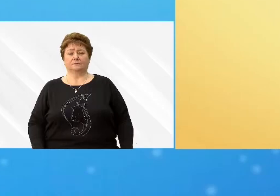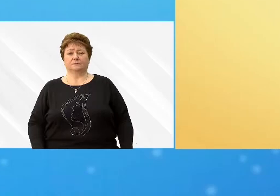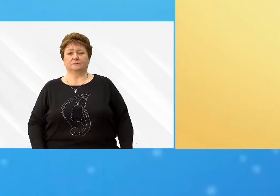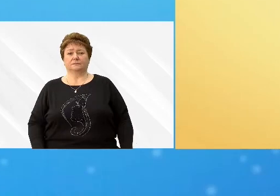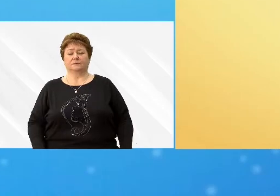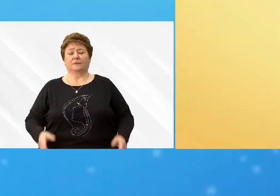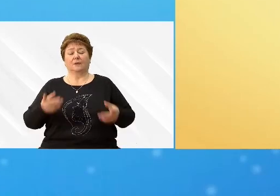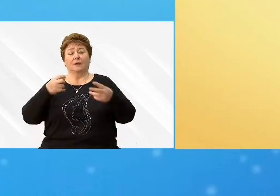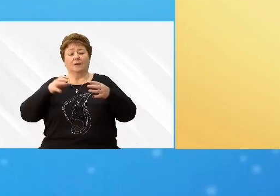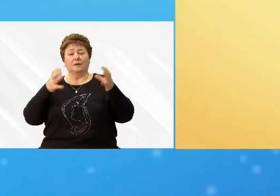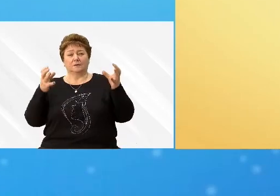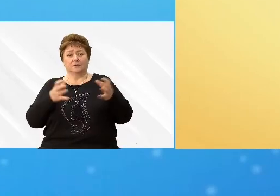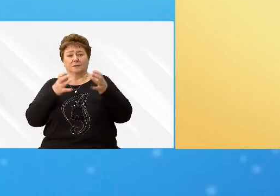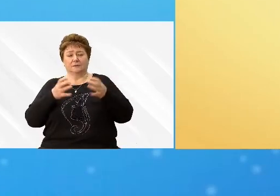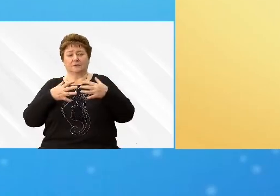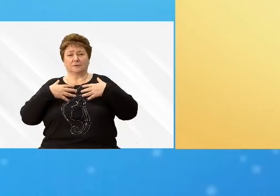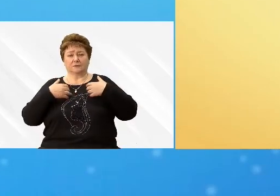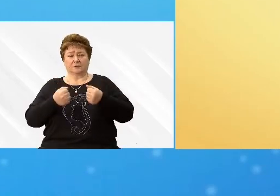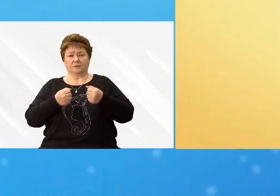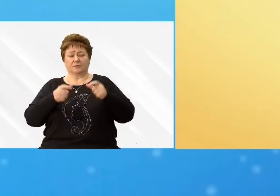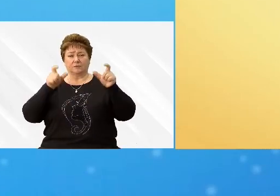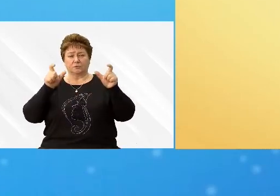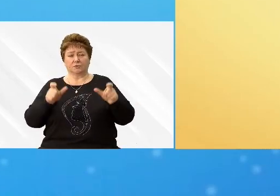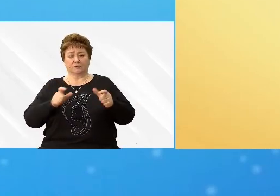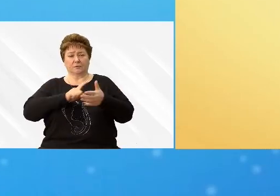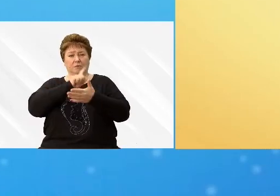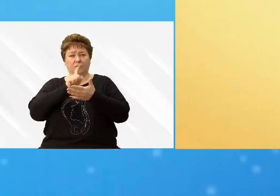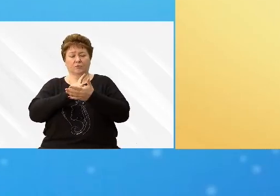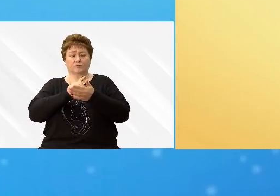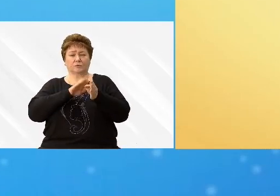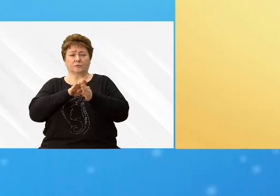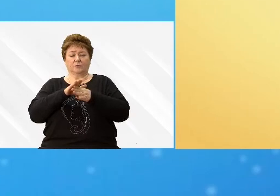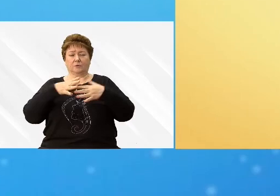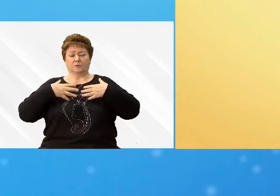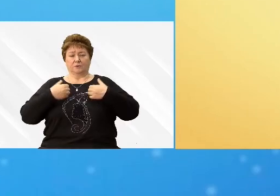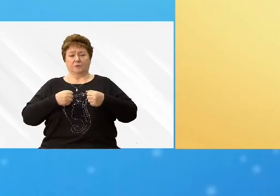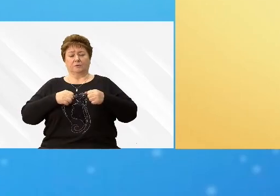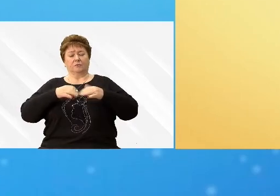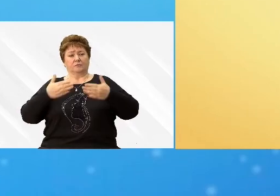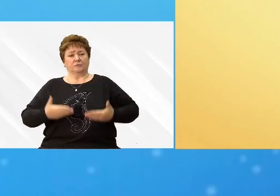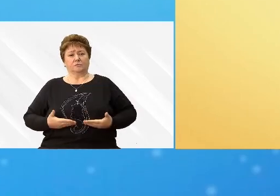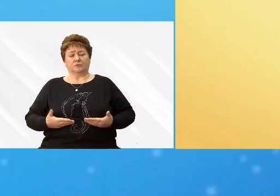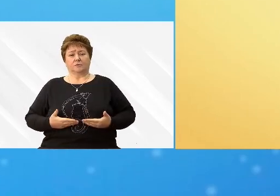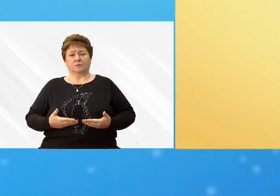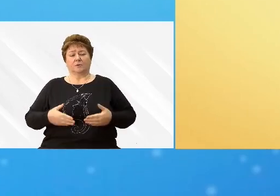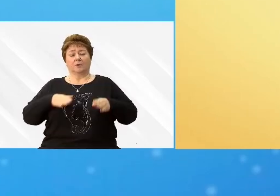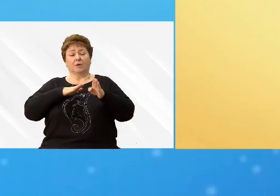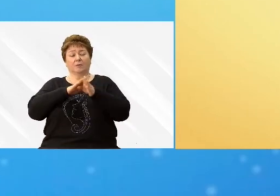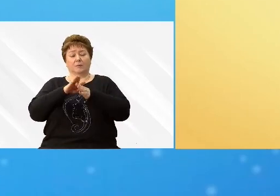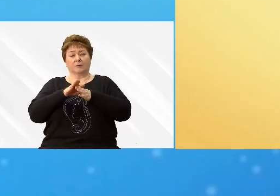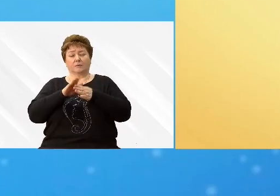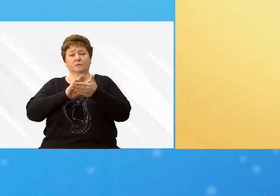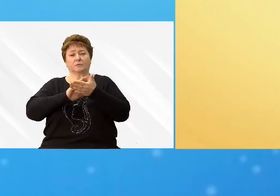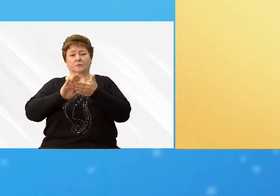для сохранения здоровья человек должен вести здоровый образ жизни соблюдать